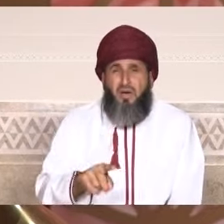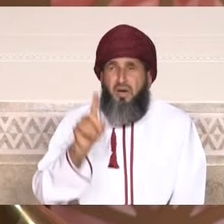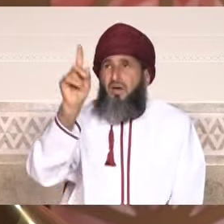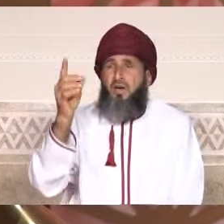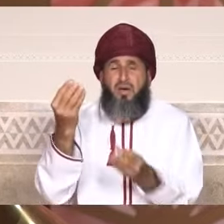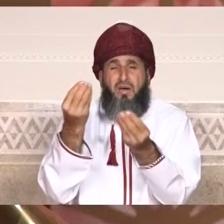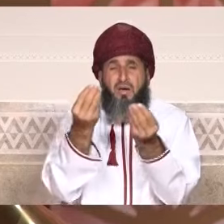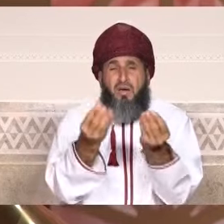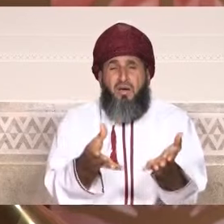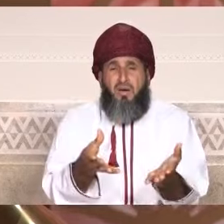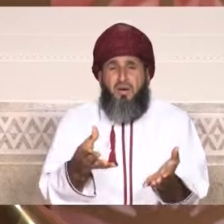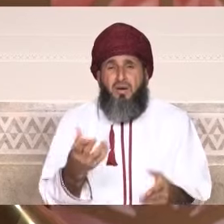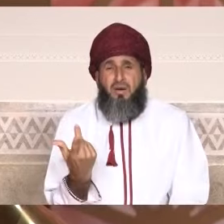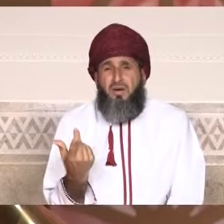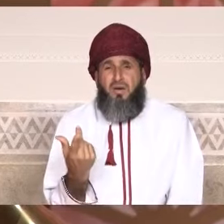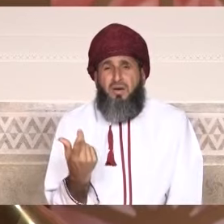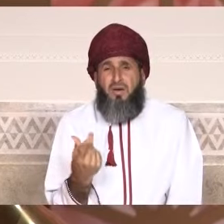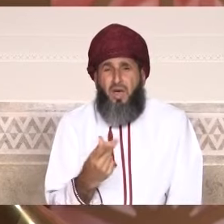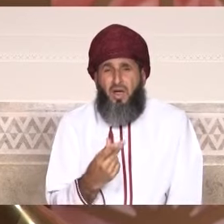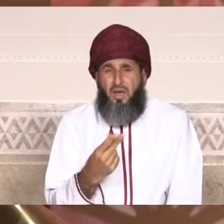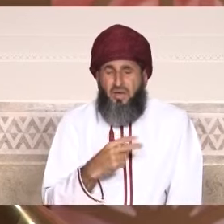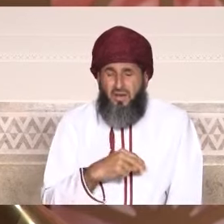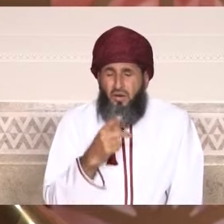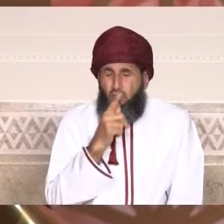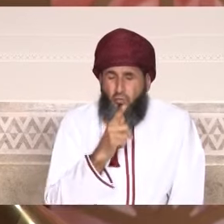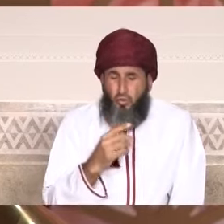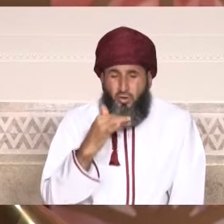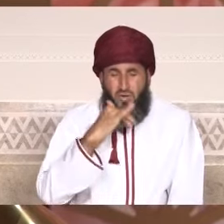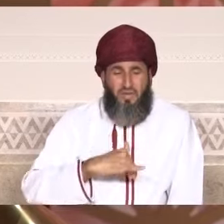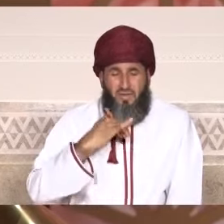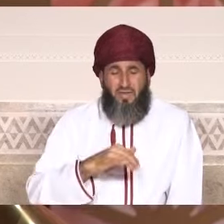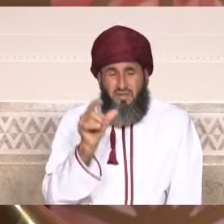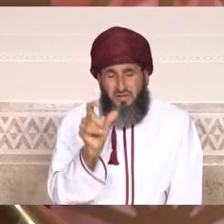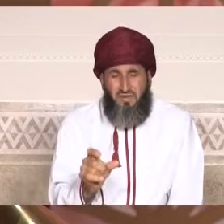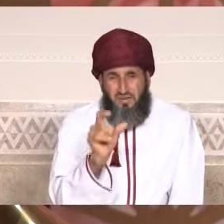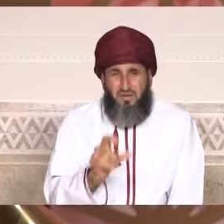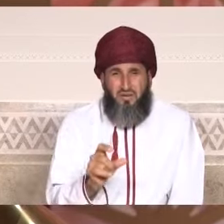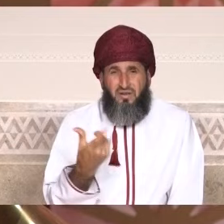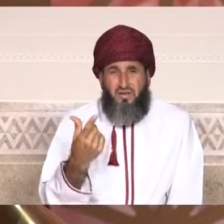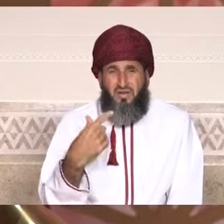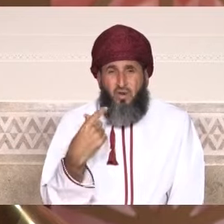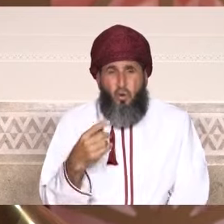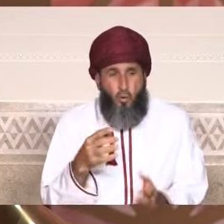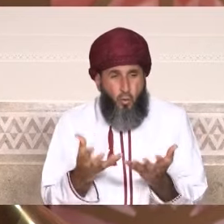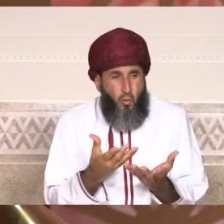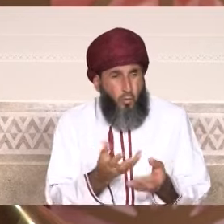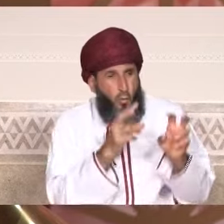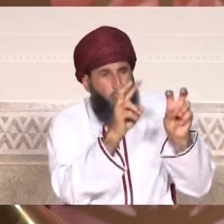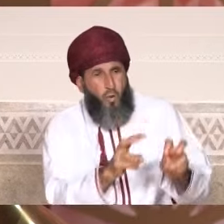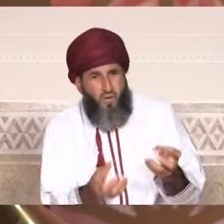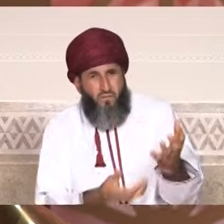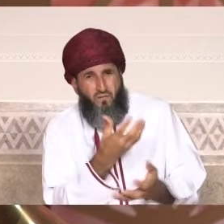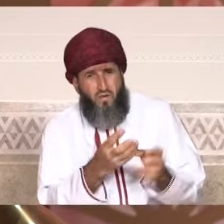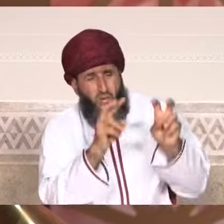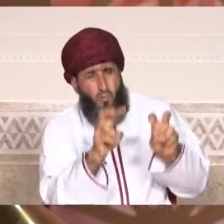الله عز وجل فيها من اللطائف التي يحتاج إليها المسلم ما لا مزيد عليه، فهي عتق من النيران في